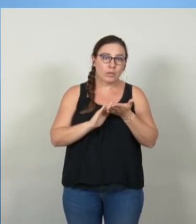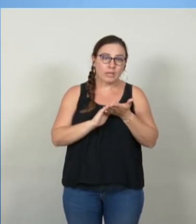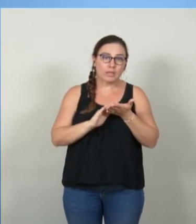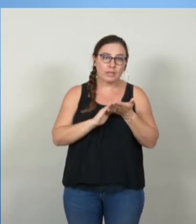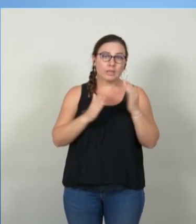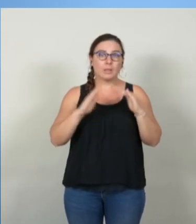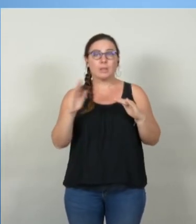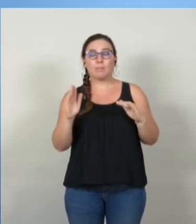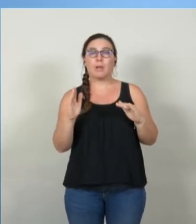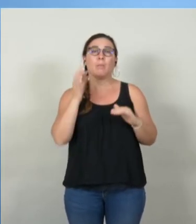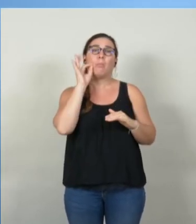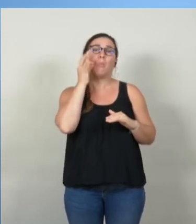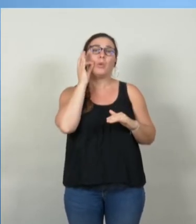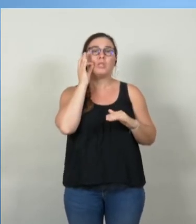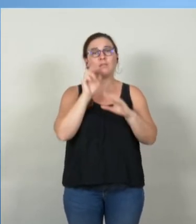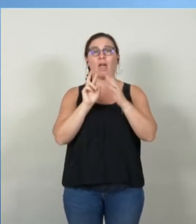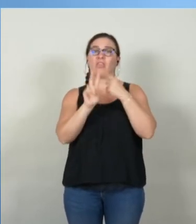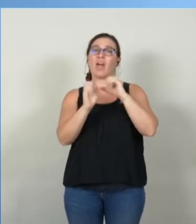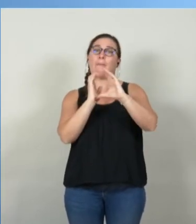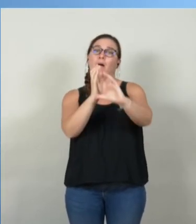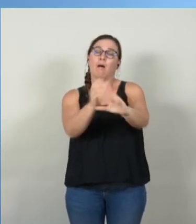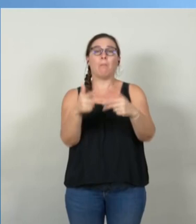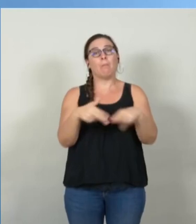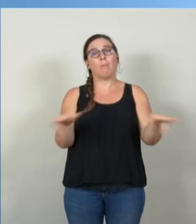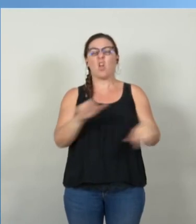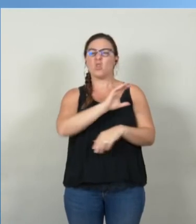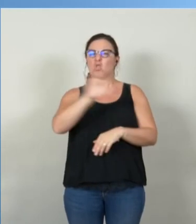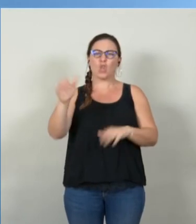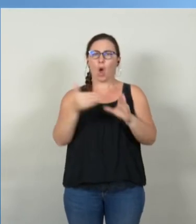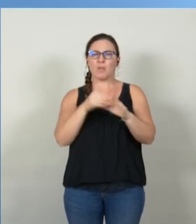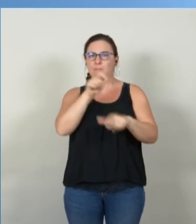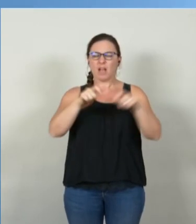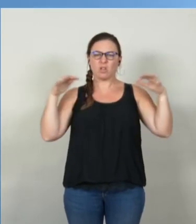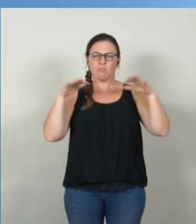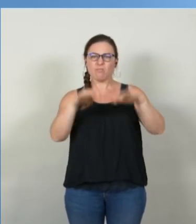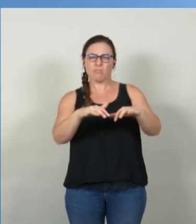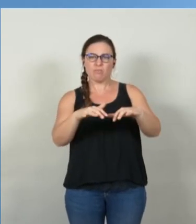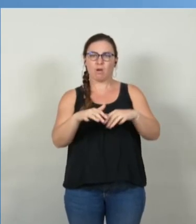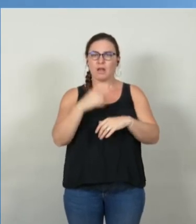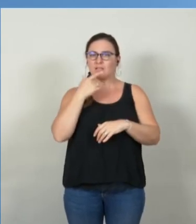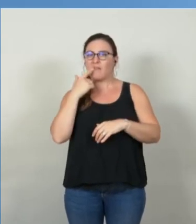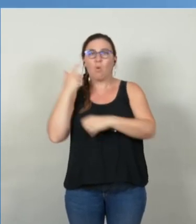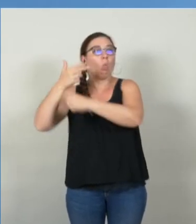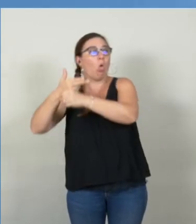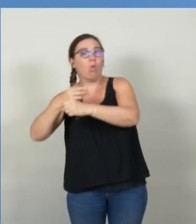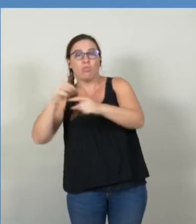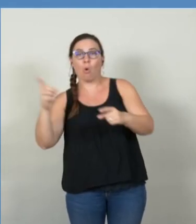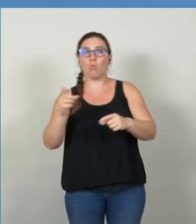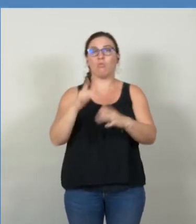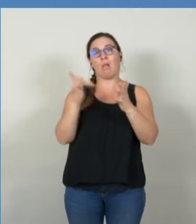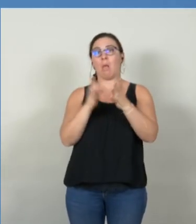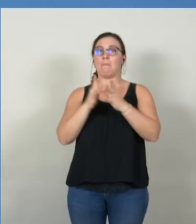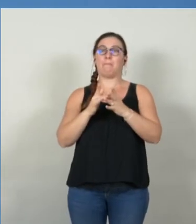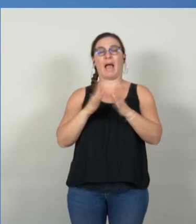rappeler que la modeste inauguration du tram il y avait 100 000 grenoblois pas inventeur qui est passé à côté en supplément de Paris Match enfin